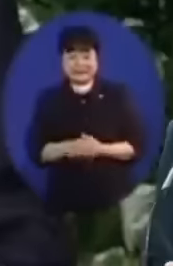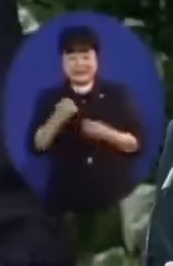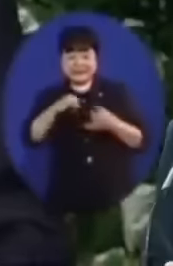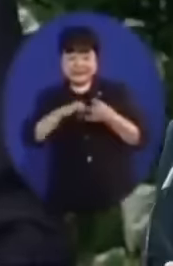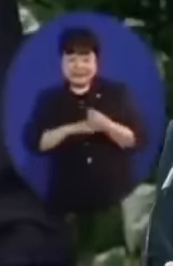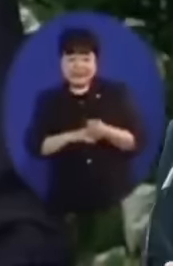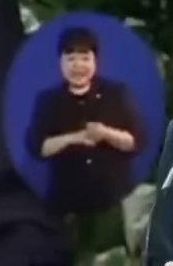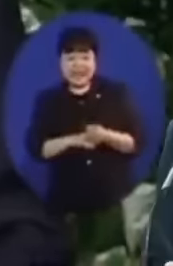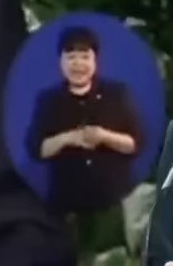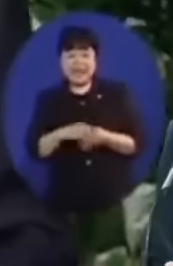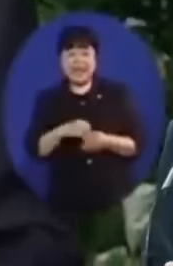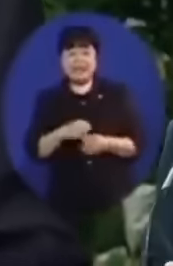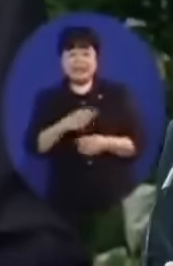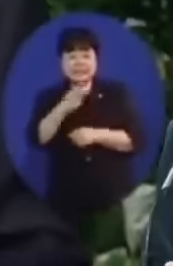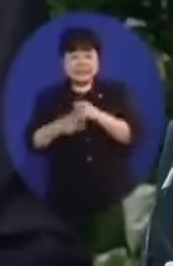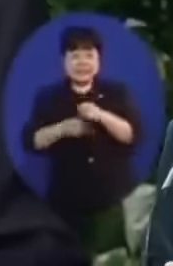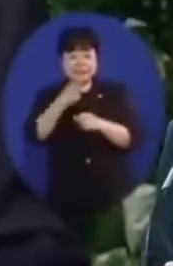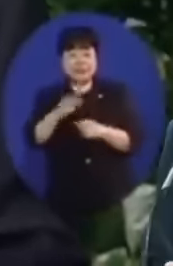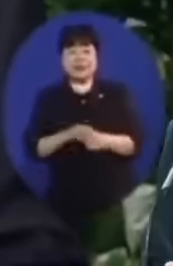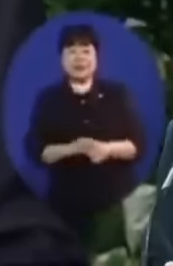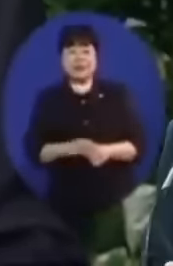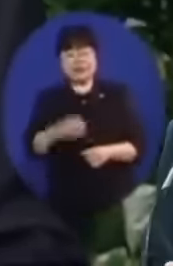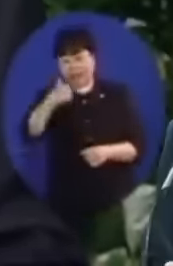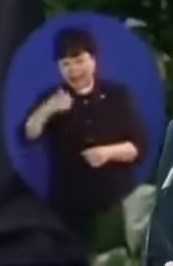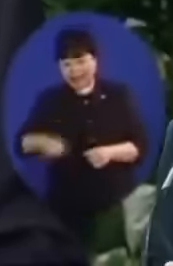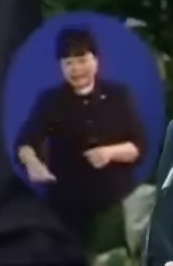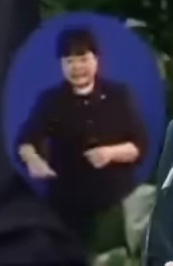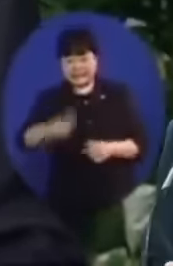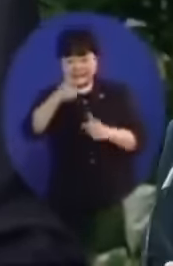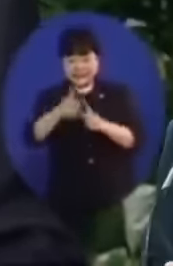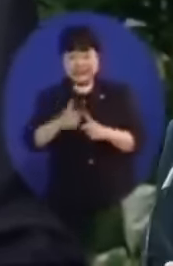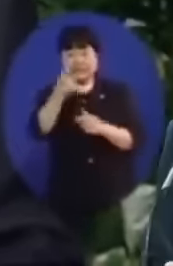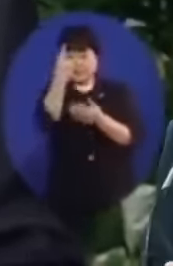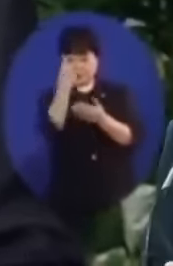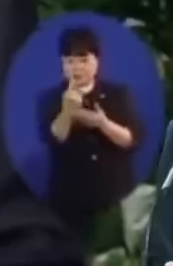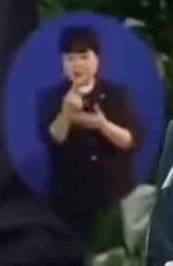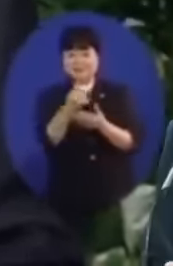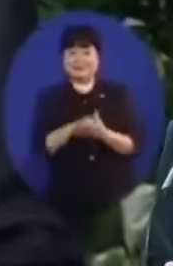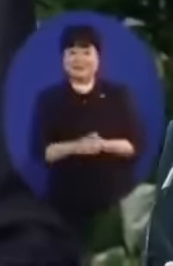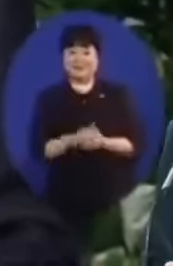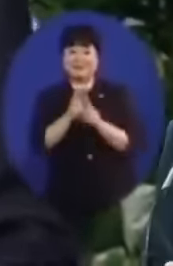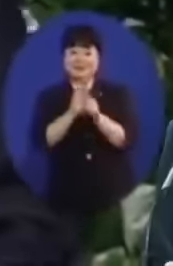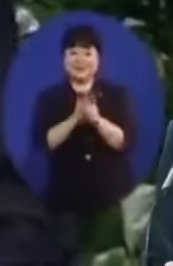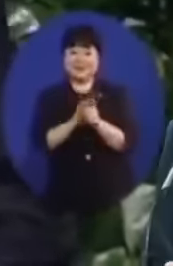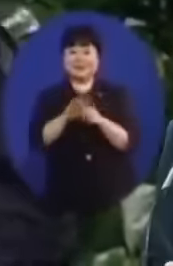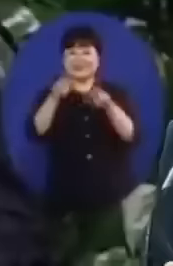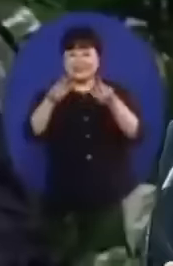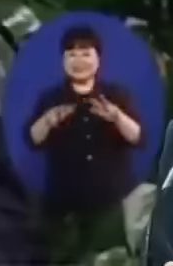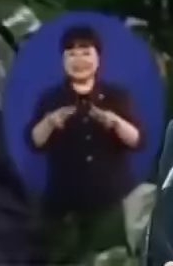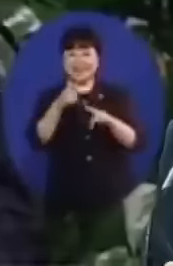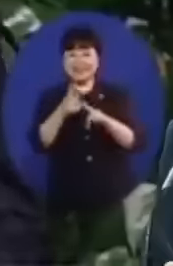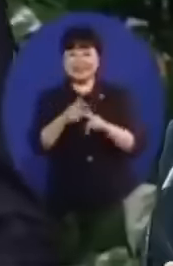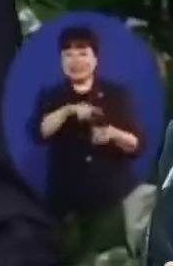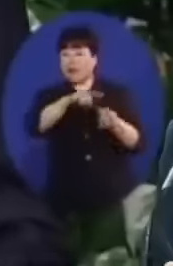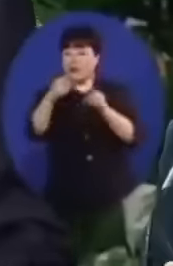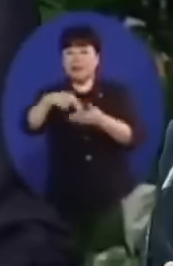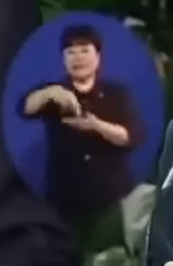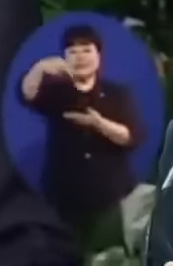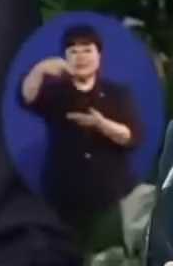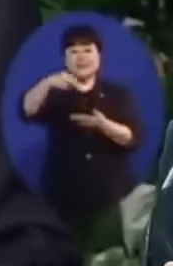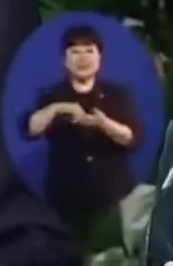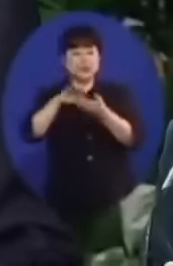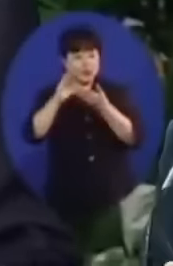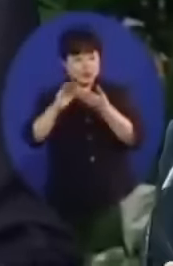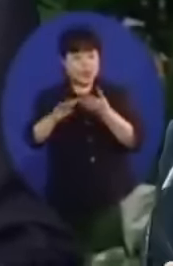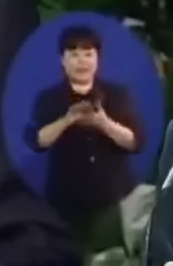신약 33년 동안에는 아들 예수님이 역사하셨고 이제 예수님이 부활 승천하고